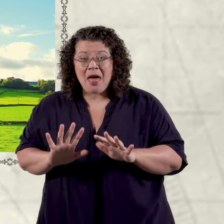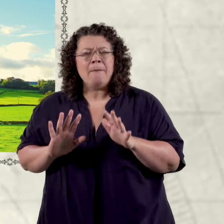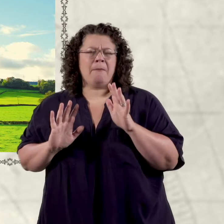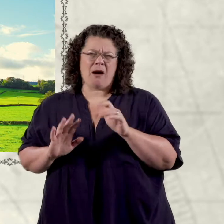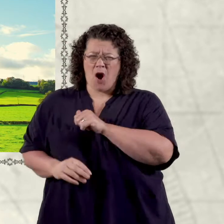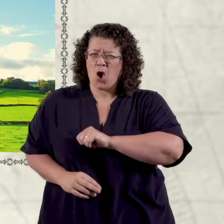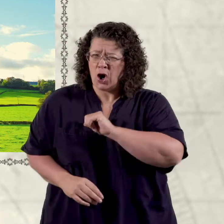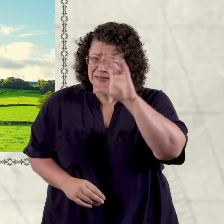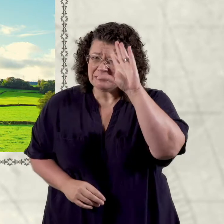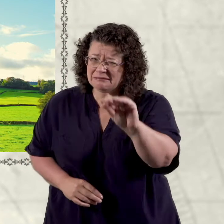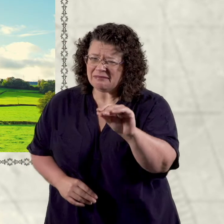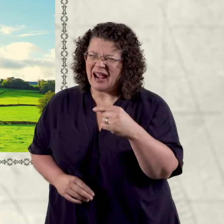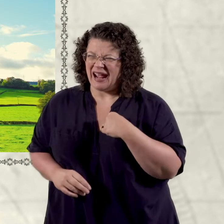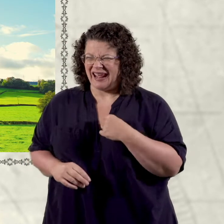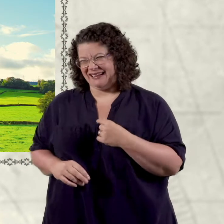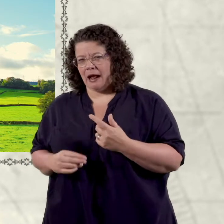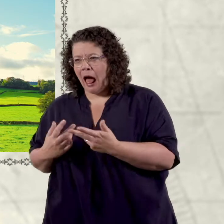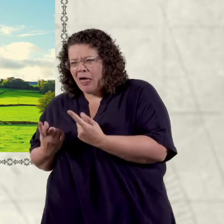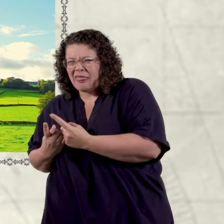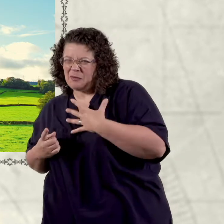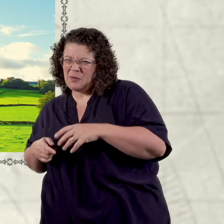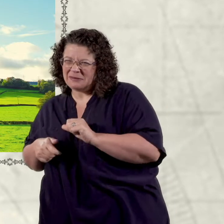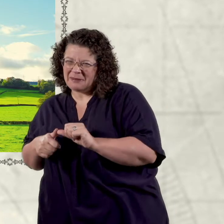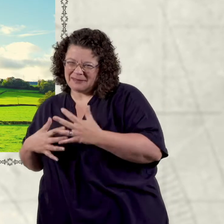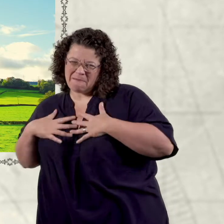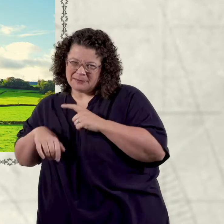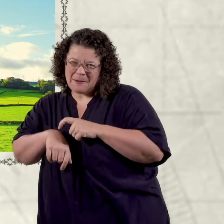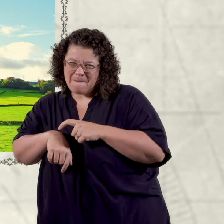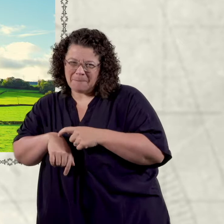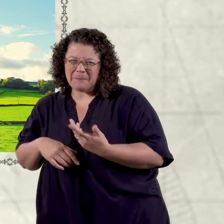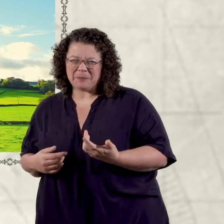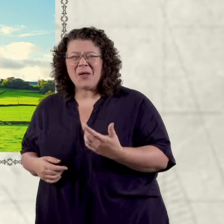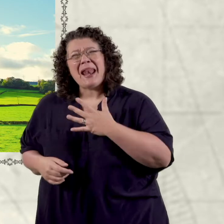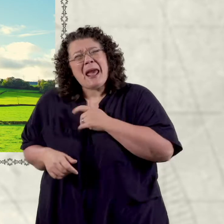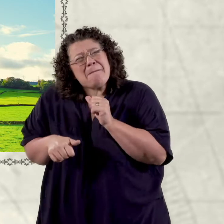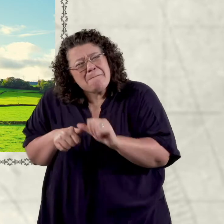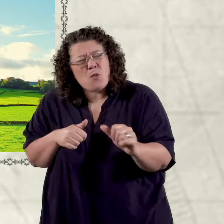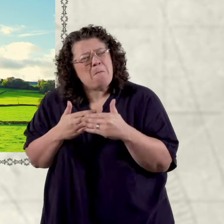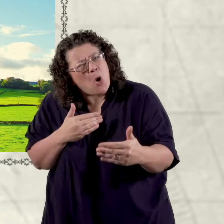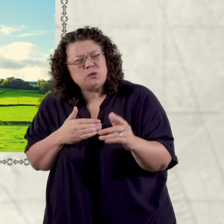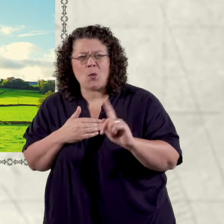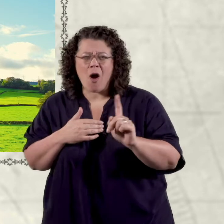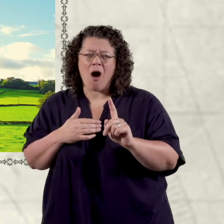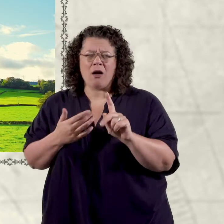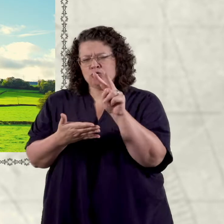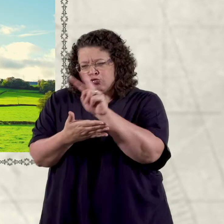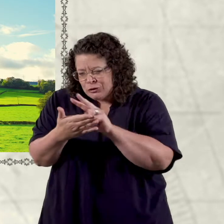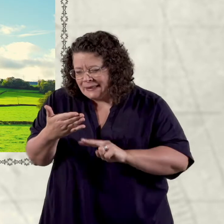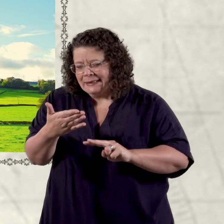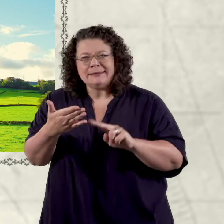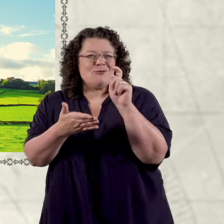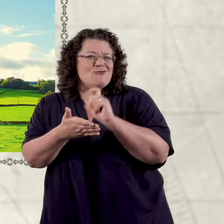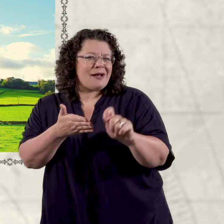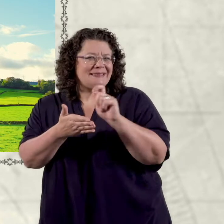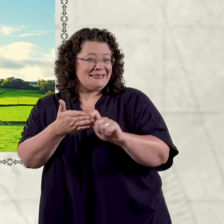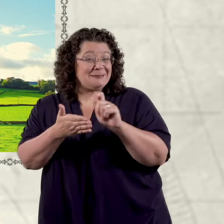Ond, i fod yn onest efo chi, mi oedd gen i bethau gwell i wneud. Be o'n i wir yn fwynhau wneud